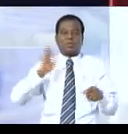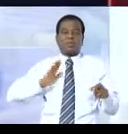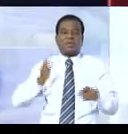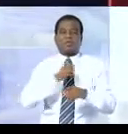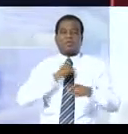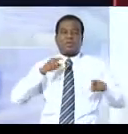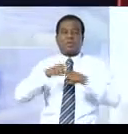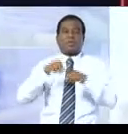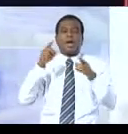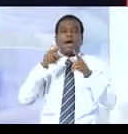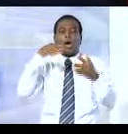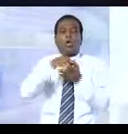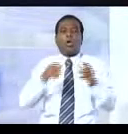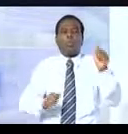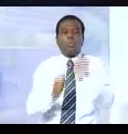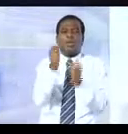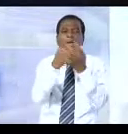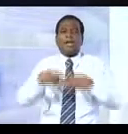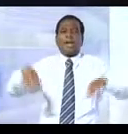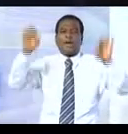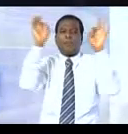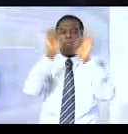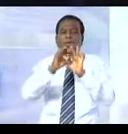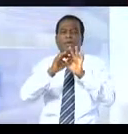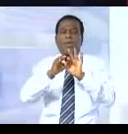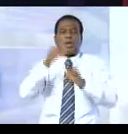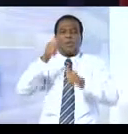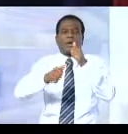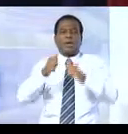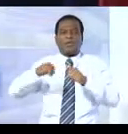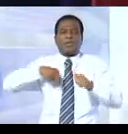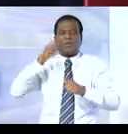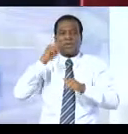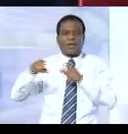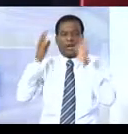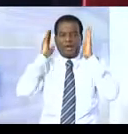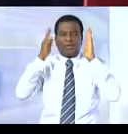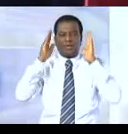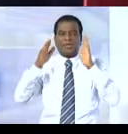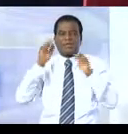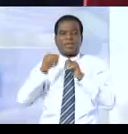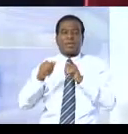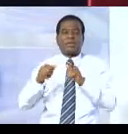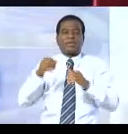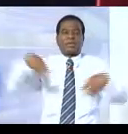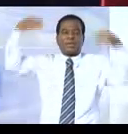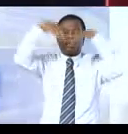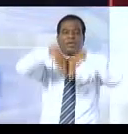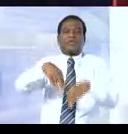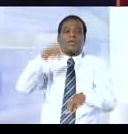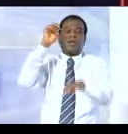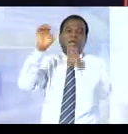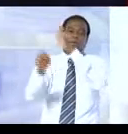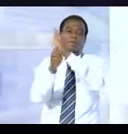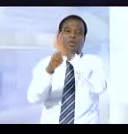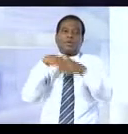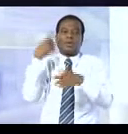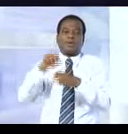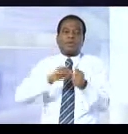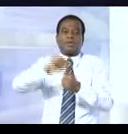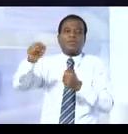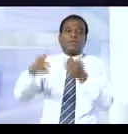moins important auquel notre espace doit faire face est celui de la réalisation effective de l'intégration économique qui